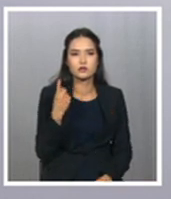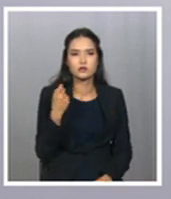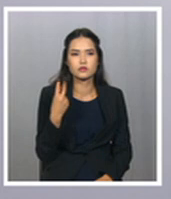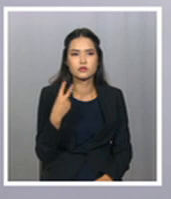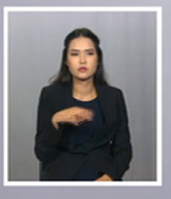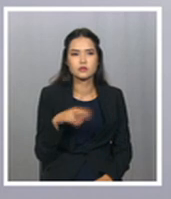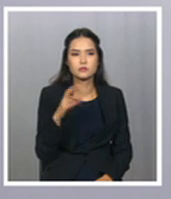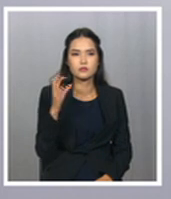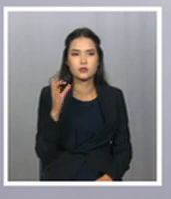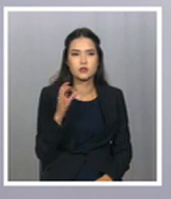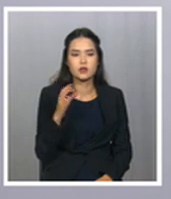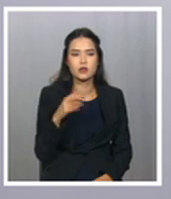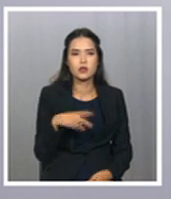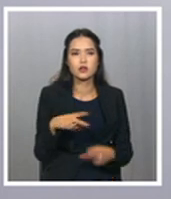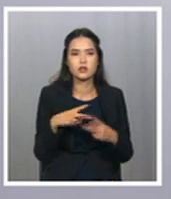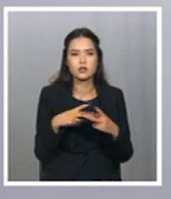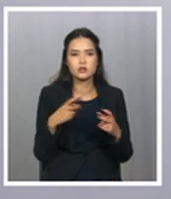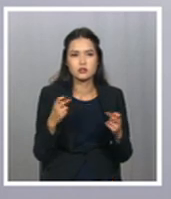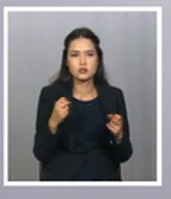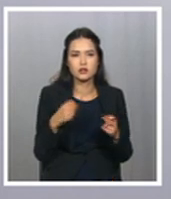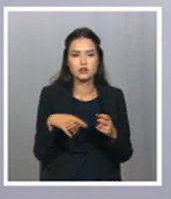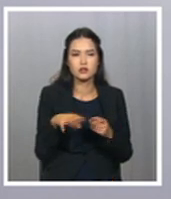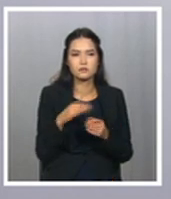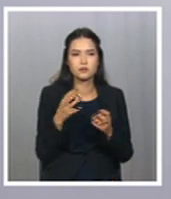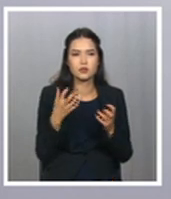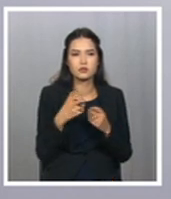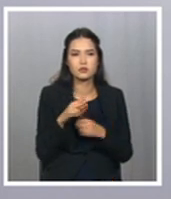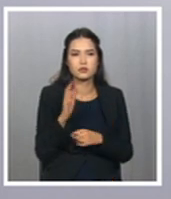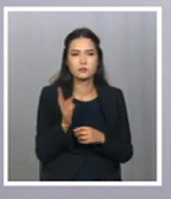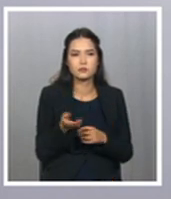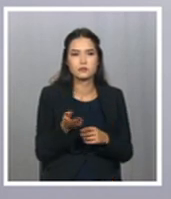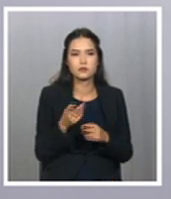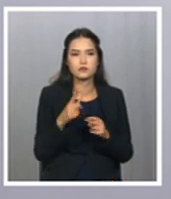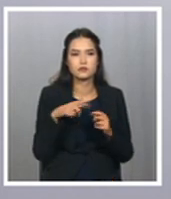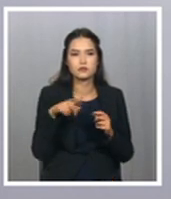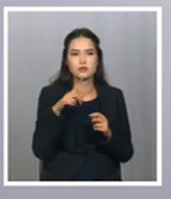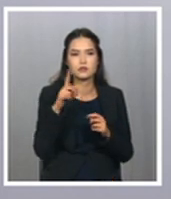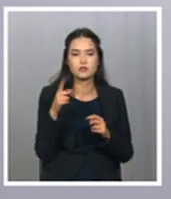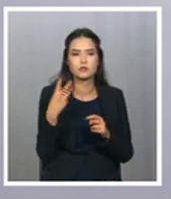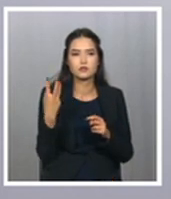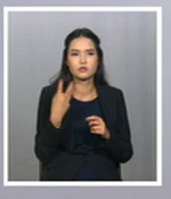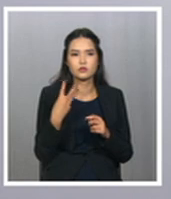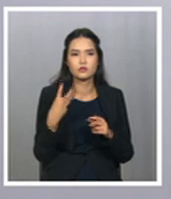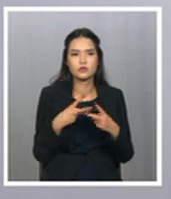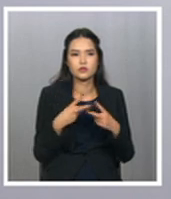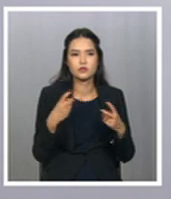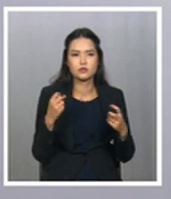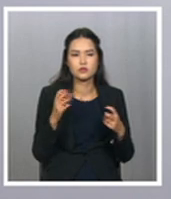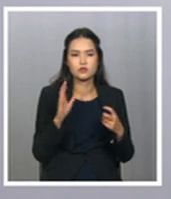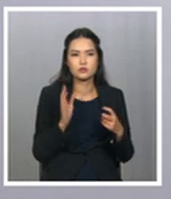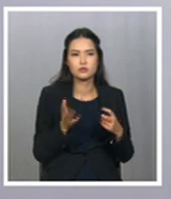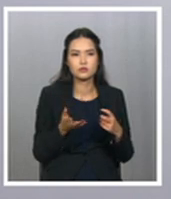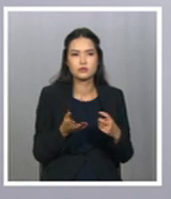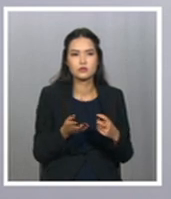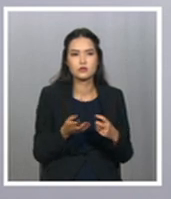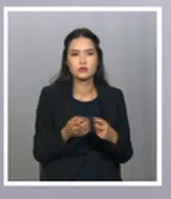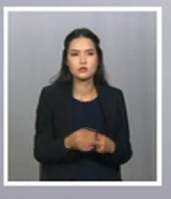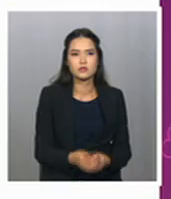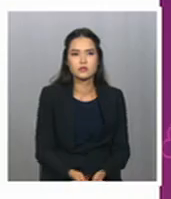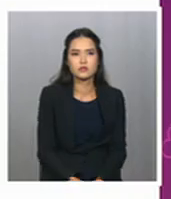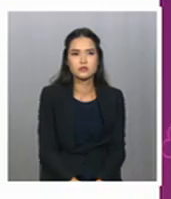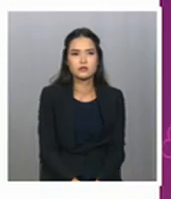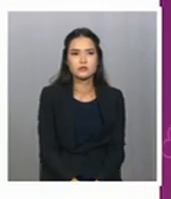FA, минус 2 еселенген сол қабырғалардың көбейтіндісімен және екеуінің арасындағы бұрыштың